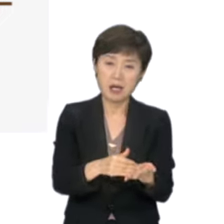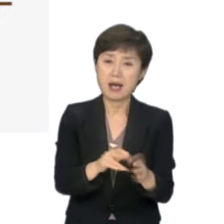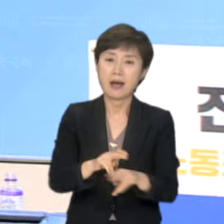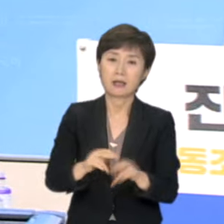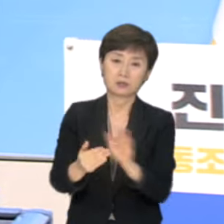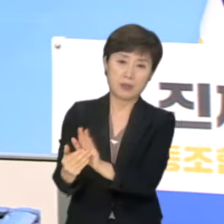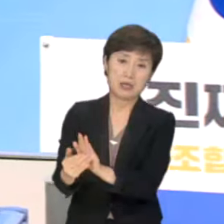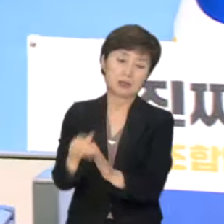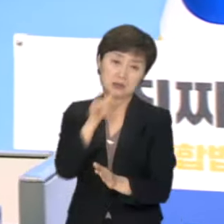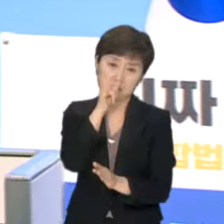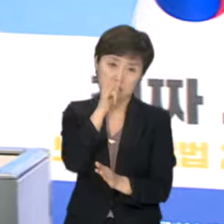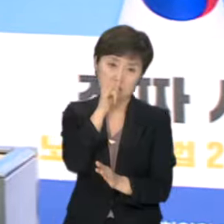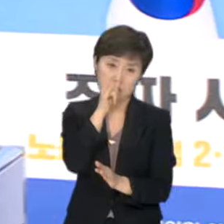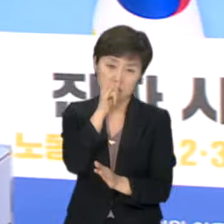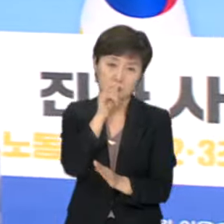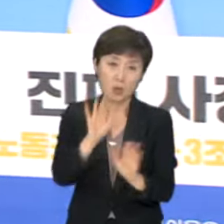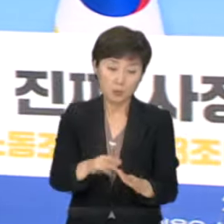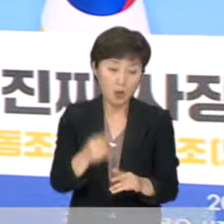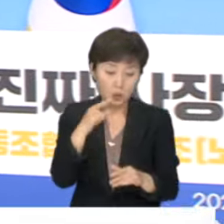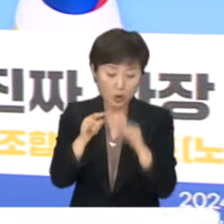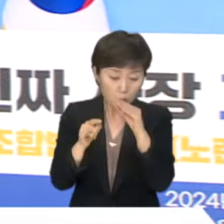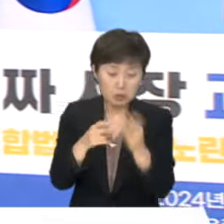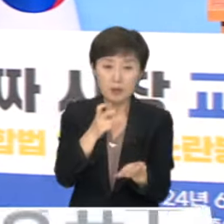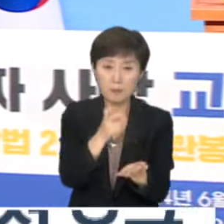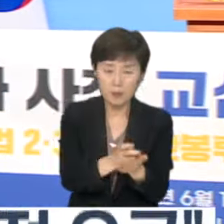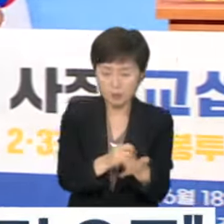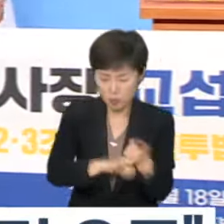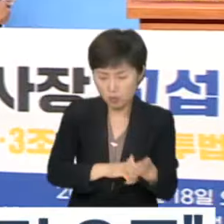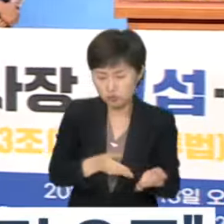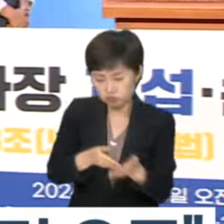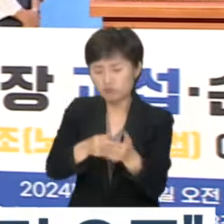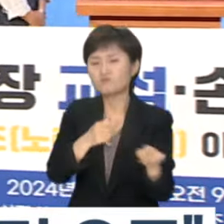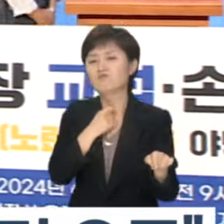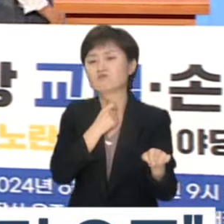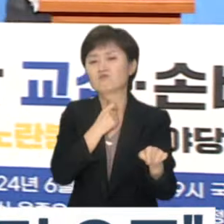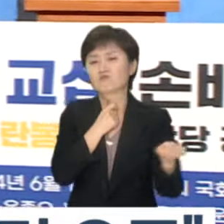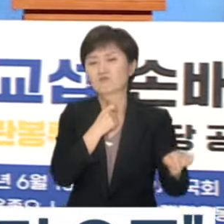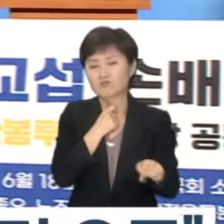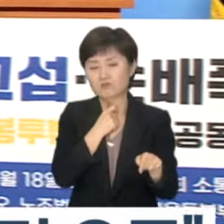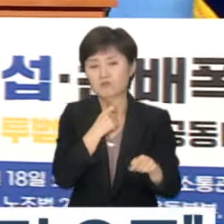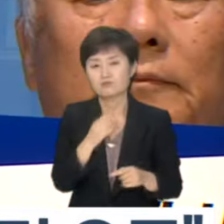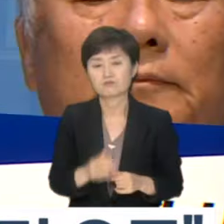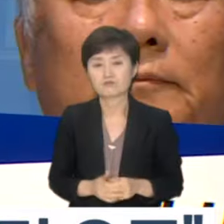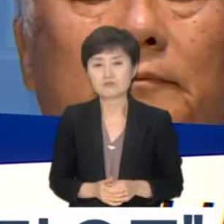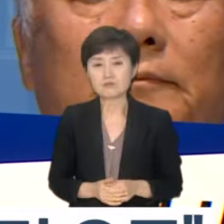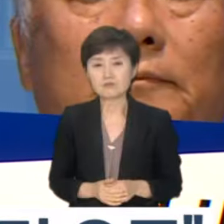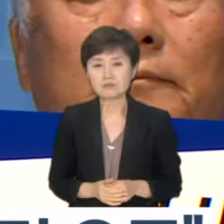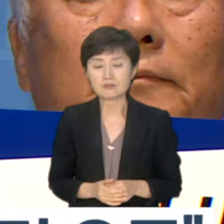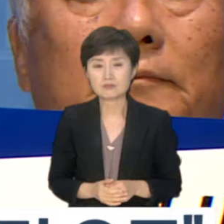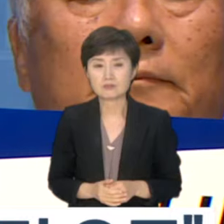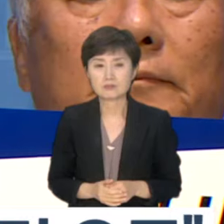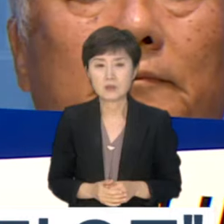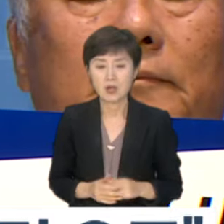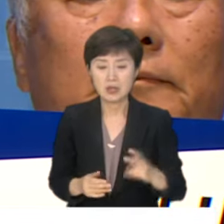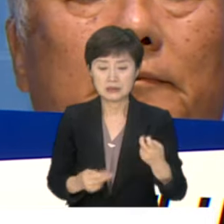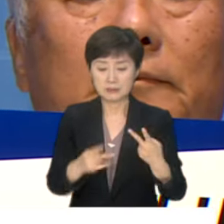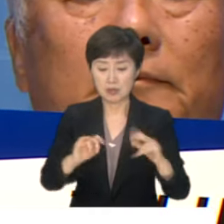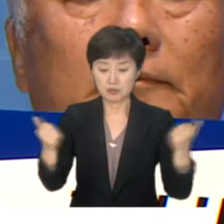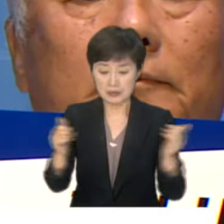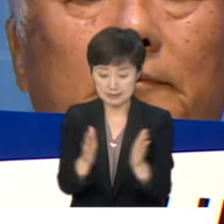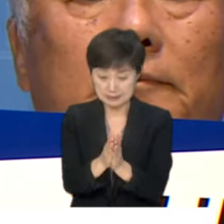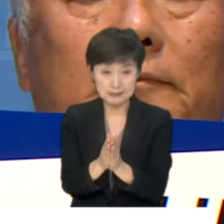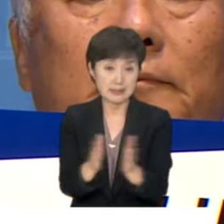핵심입니다. 노동계는 이번에는 노란봉투법이 시행돼야 한다고 목소리를 높이고 있습니다. 22대 국회 출발과